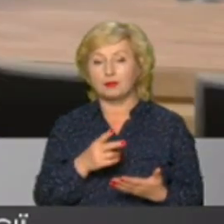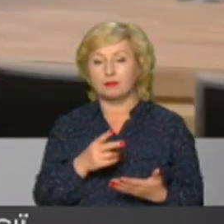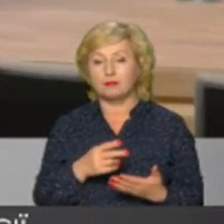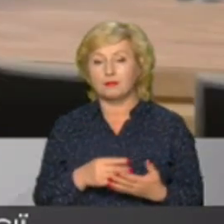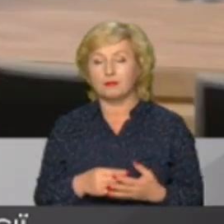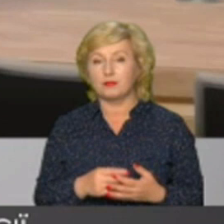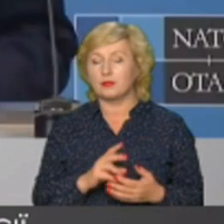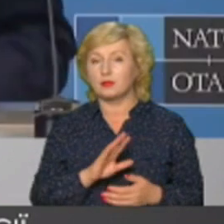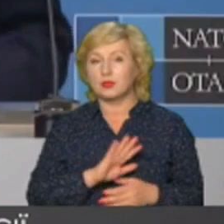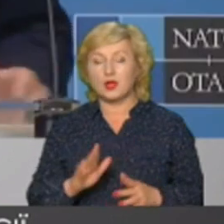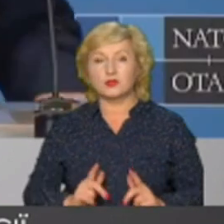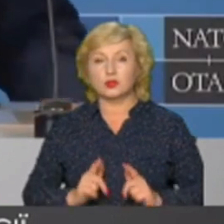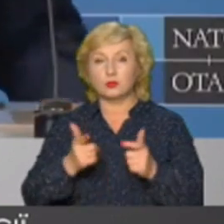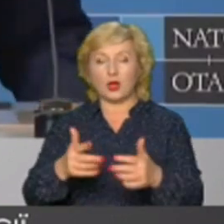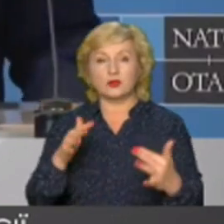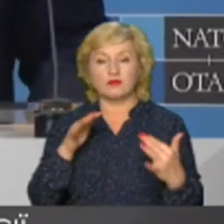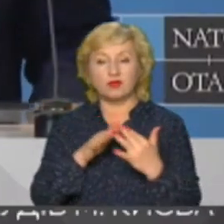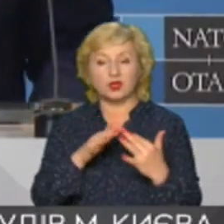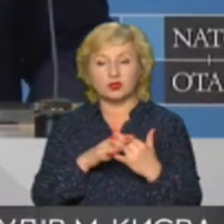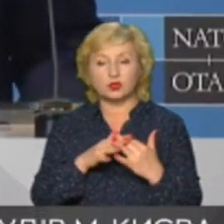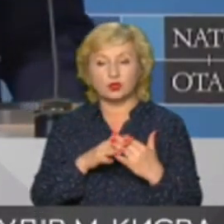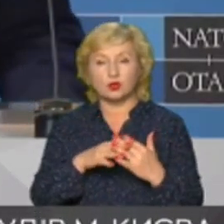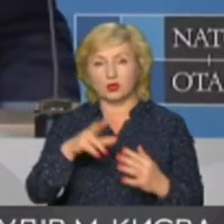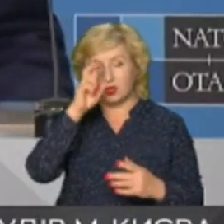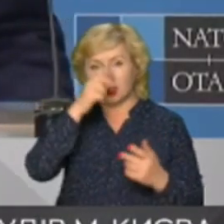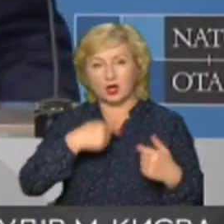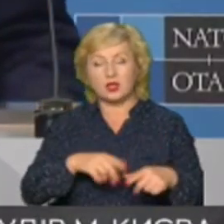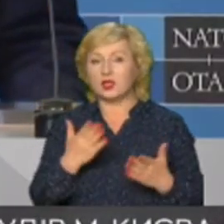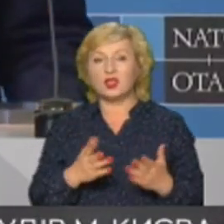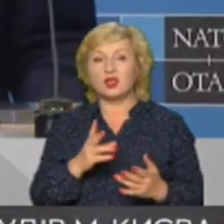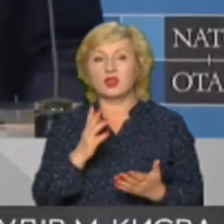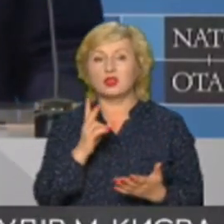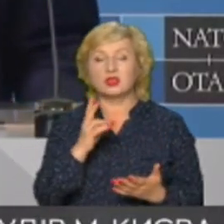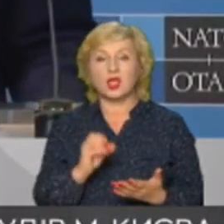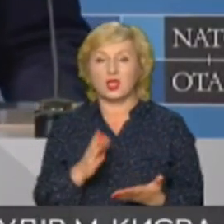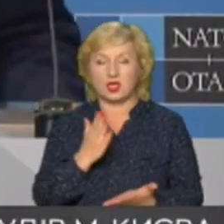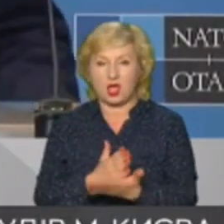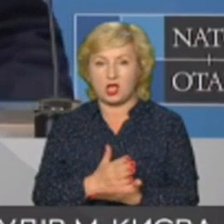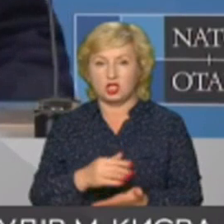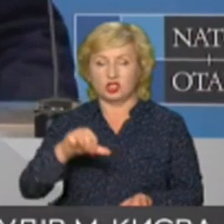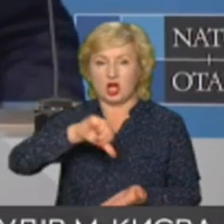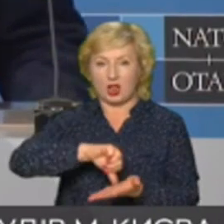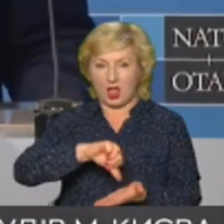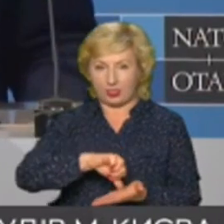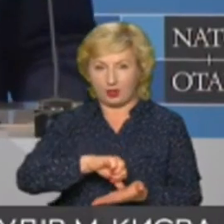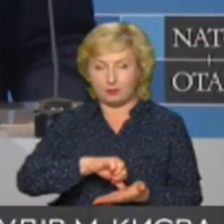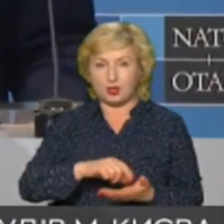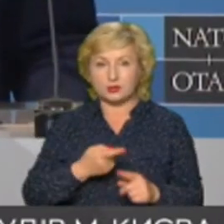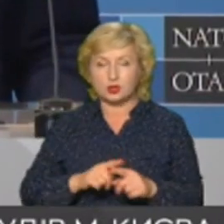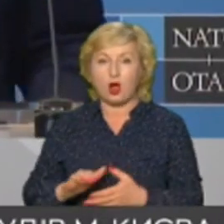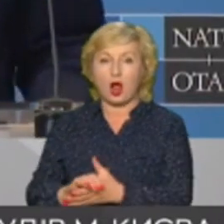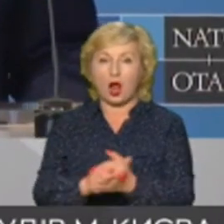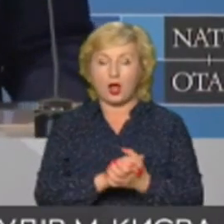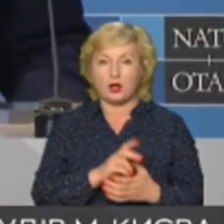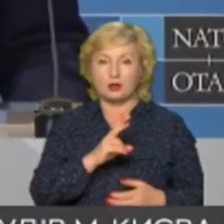не вступають в війну країн, які не є членами цього альянсу. Тобто